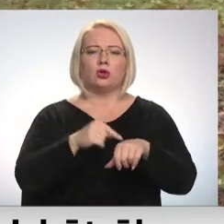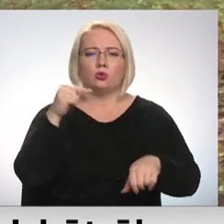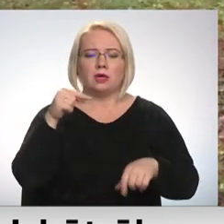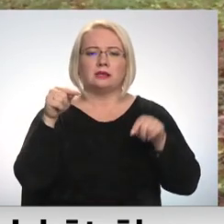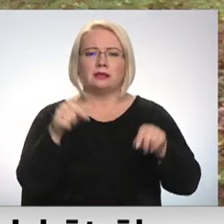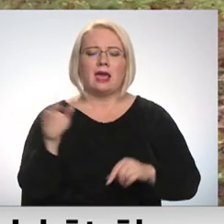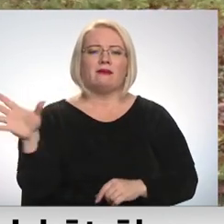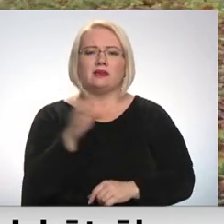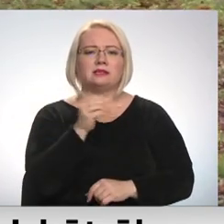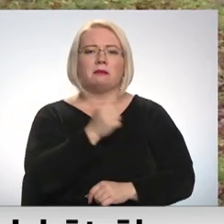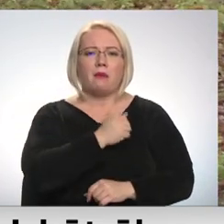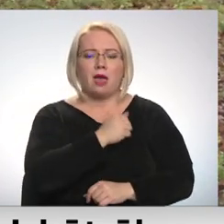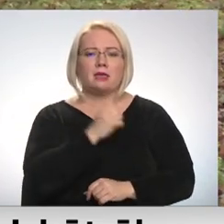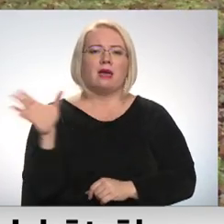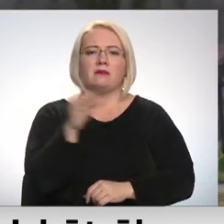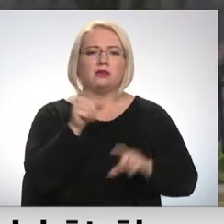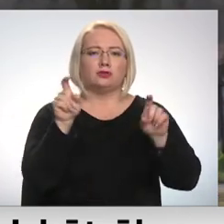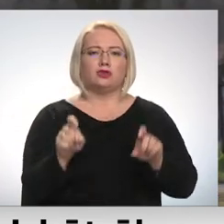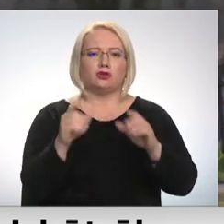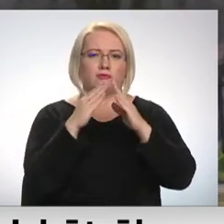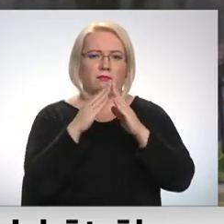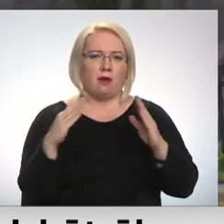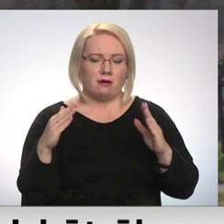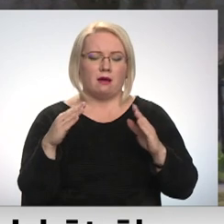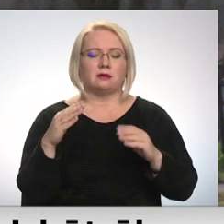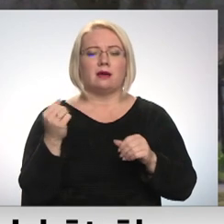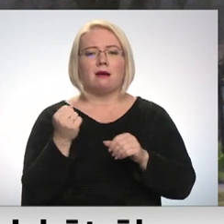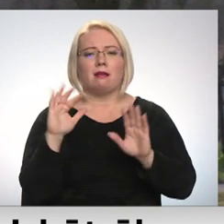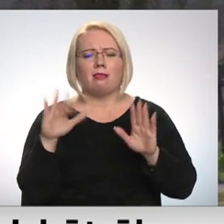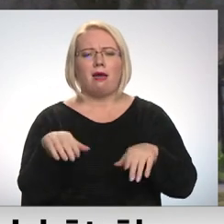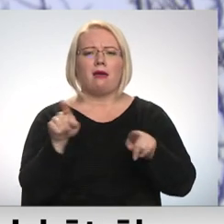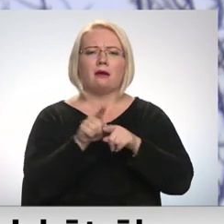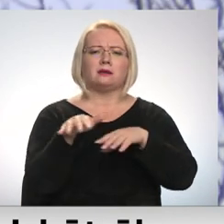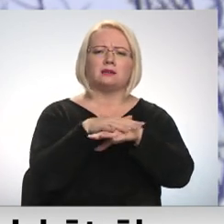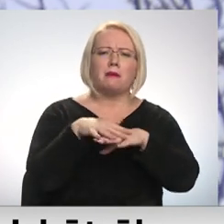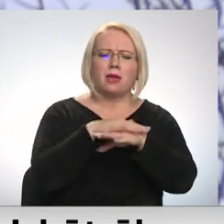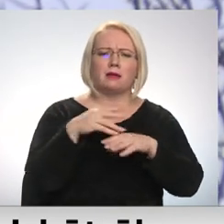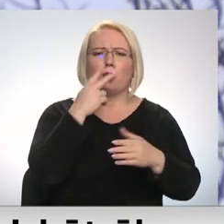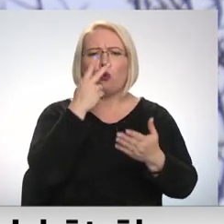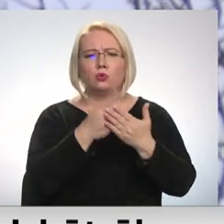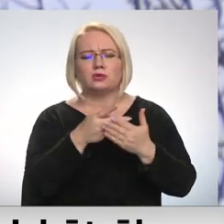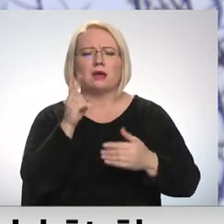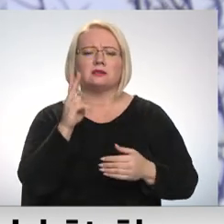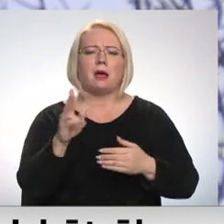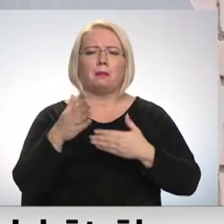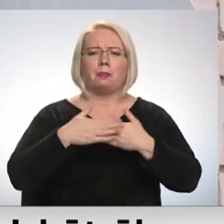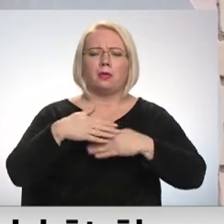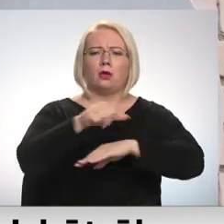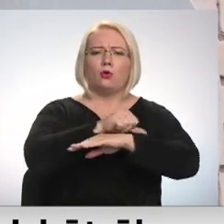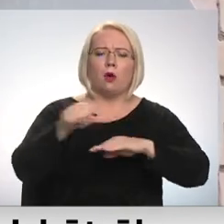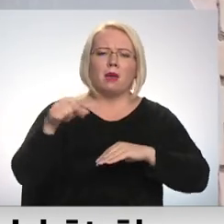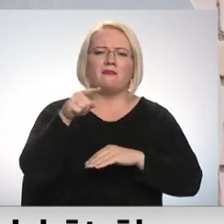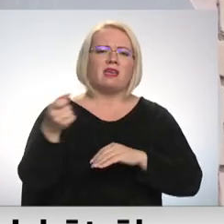baidās, visi mājās sēž. Lai arī sabiedrībā ir uzskats, ka pierobežā iedzīvotāju izvēli, ietekmē arī Kremlim